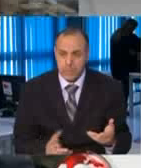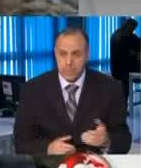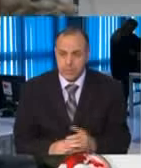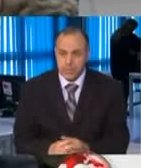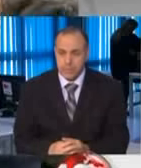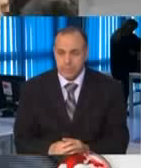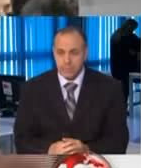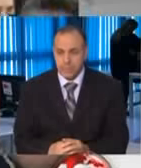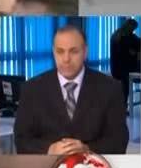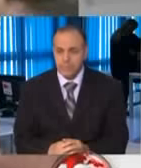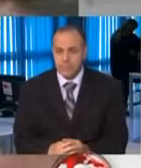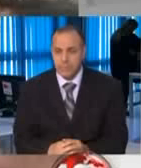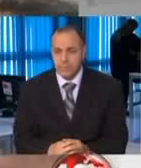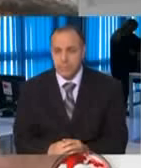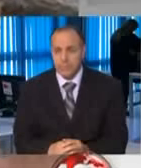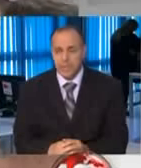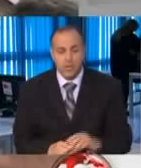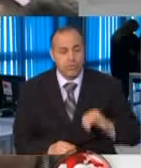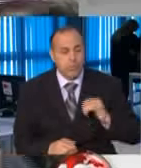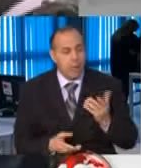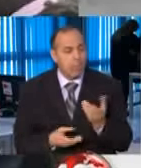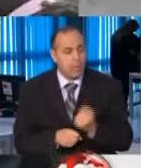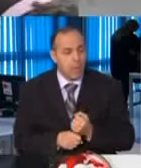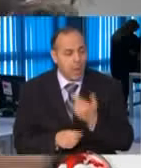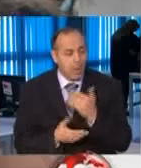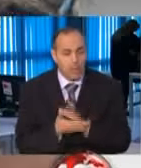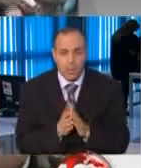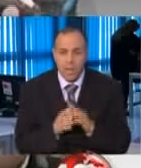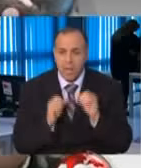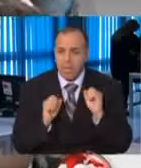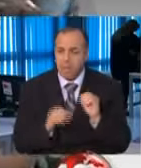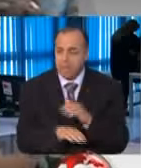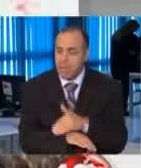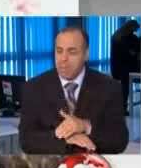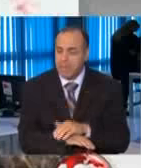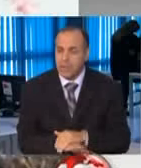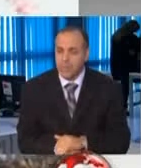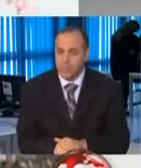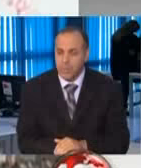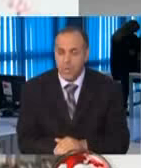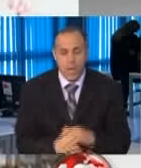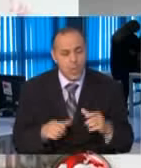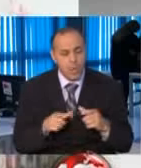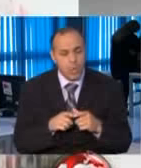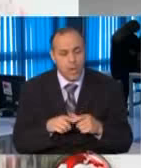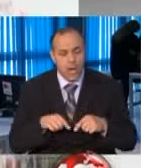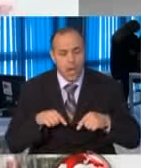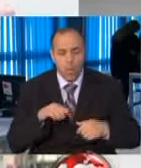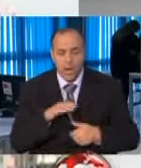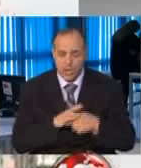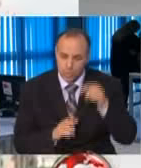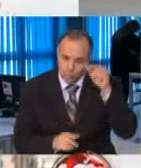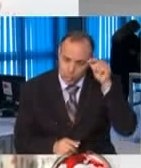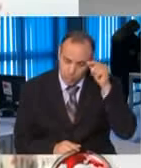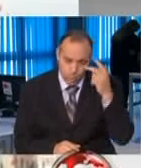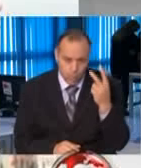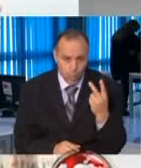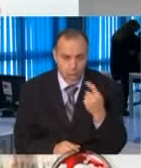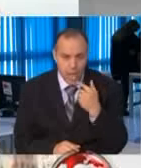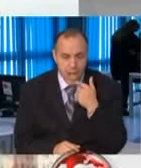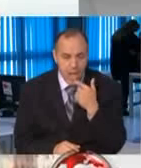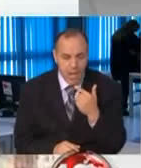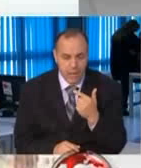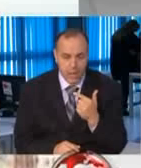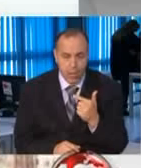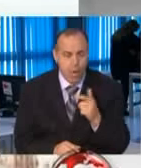من قبل. ما صور شيء الشباب عمل الثورة قاعد ثم الحكومة ورئاسة الجمهورية ممثلتان في سعيدة